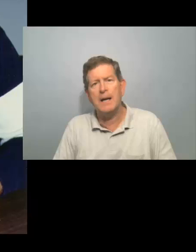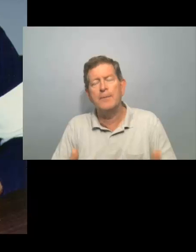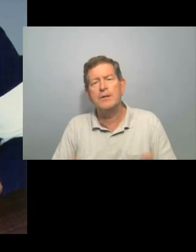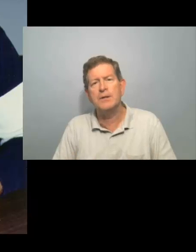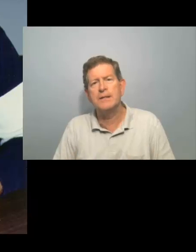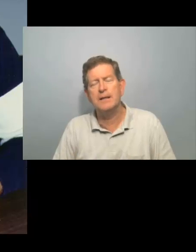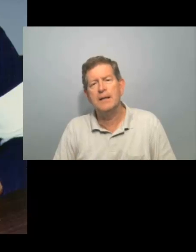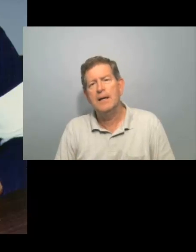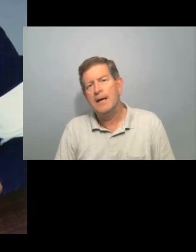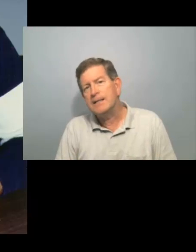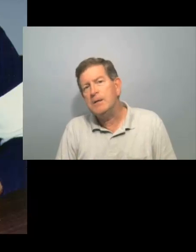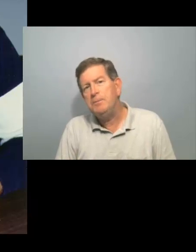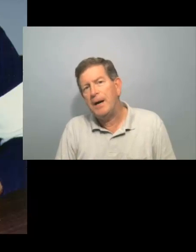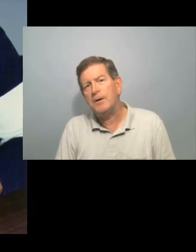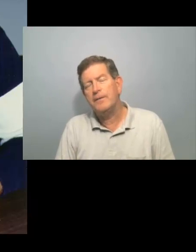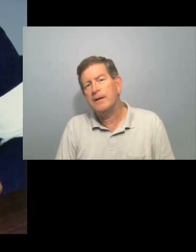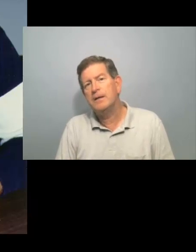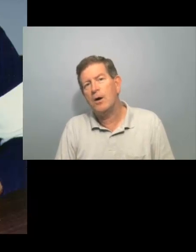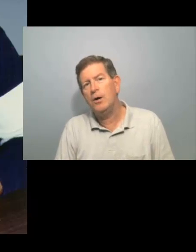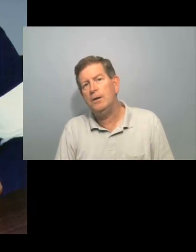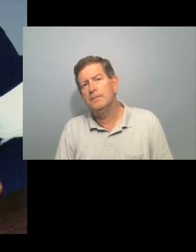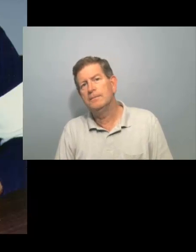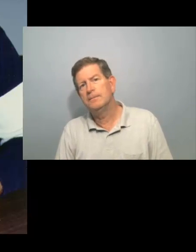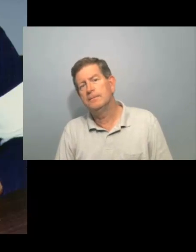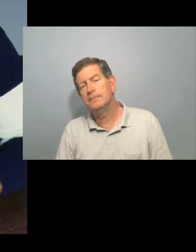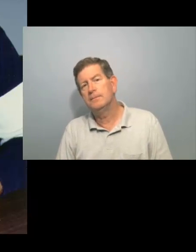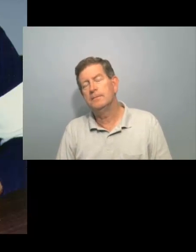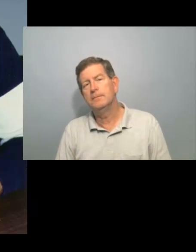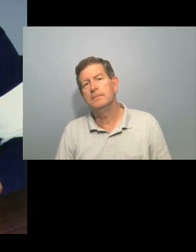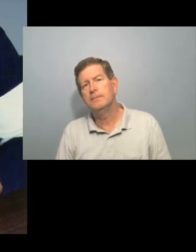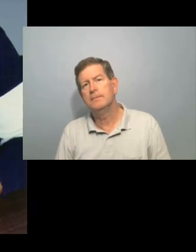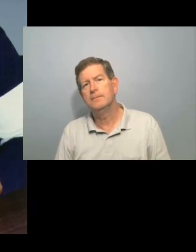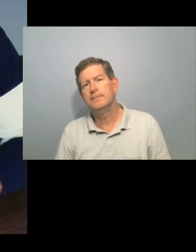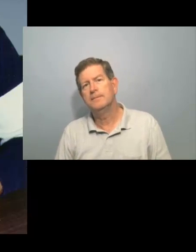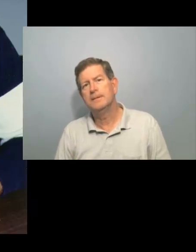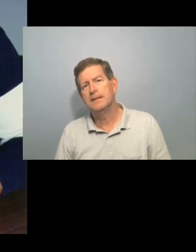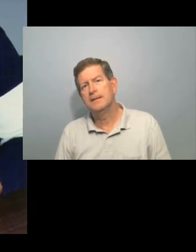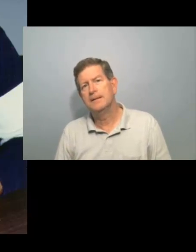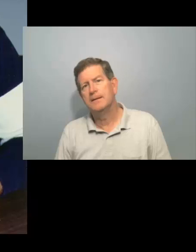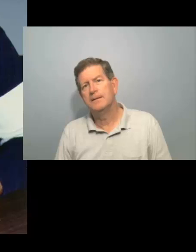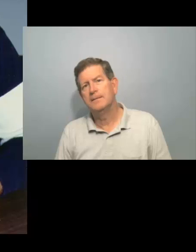avec Madame Richardson? Est-ce qu'il parle avec Carole?